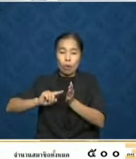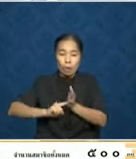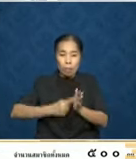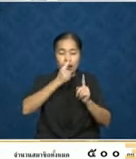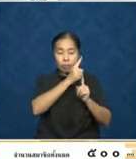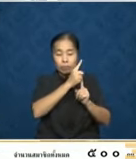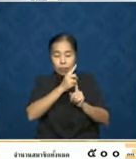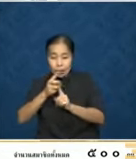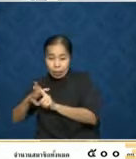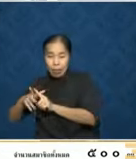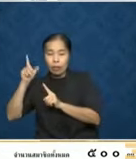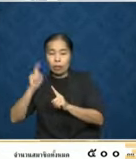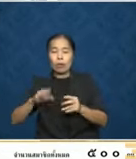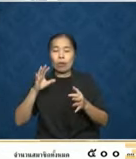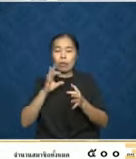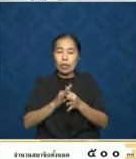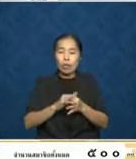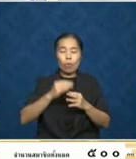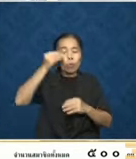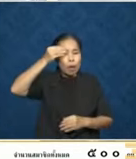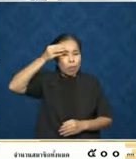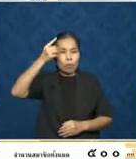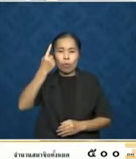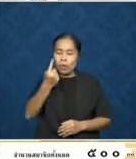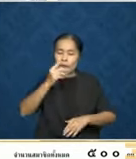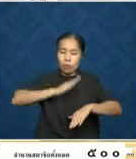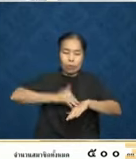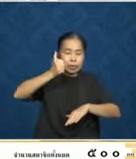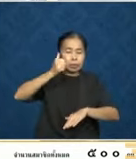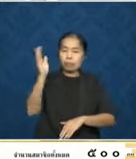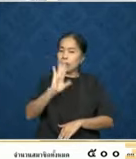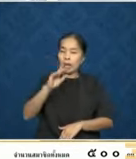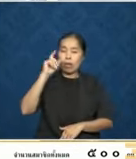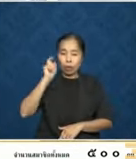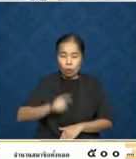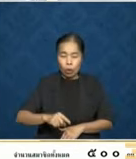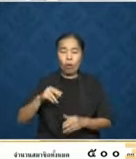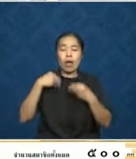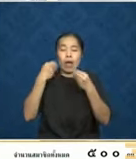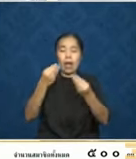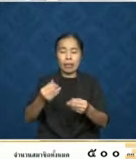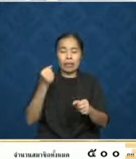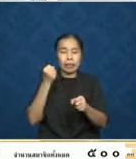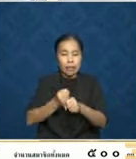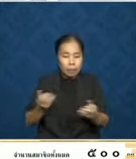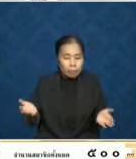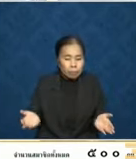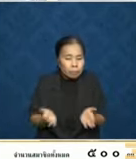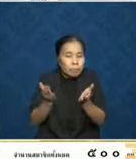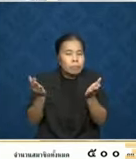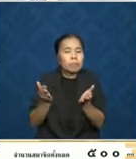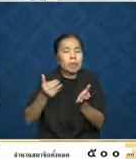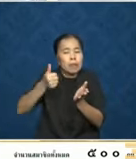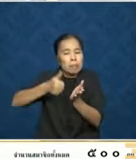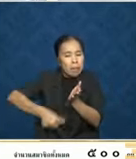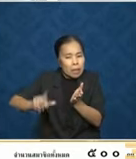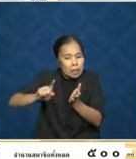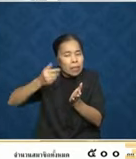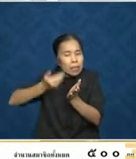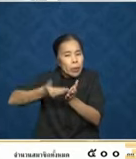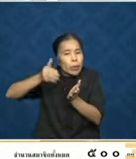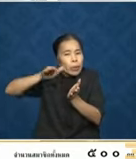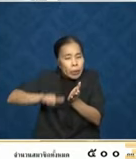ามันไม่ใช่แค่เรื่องเทคนิคเรื่องความรู้เรื่องทักษะครับมันต้องปลดล็อกสร้างแรงจูงใจตรงนี้ครับท่านประธาน